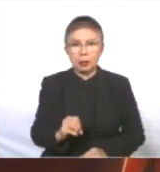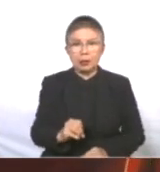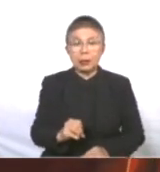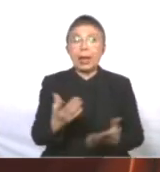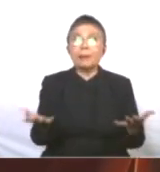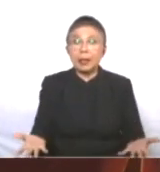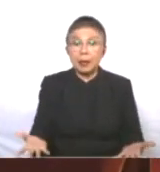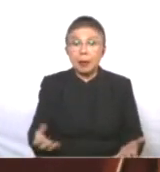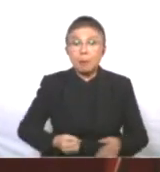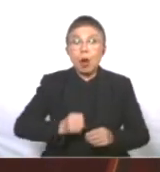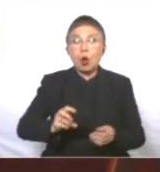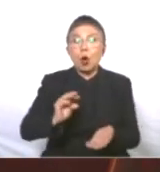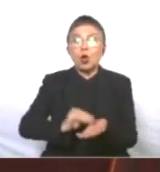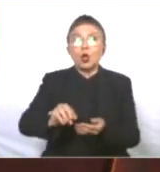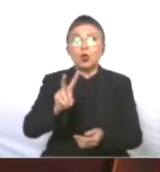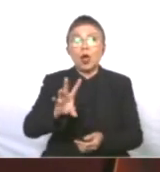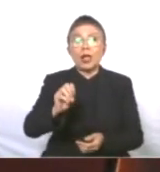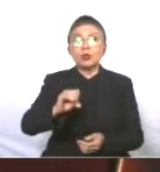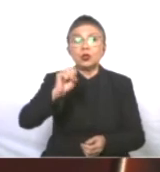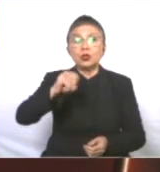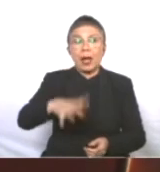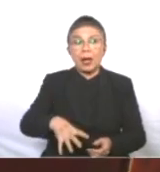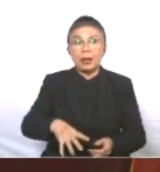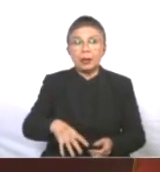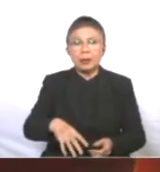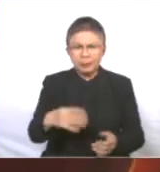Pengen modal 200 juta, kur.